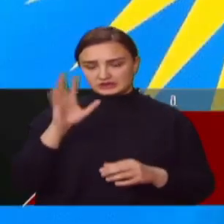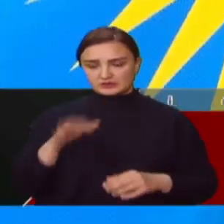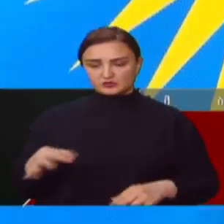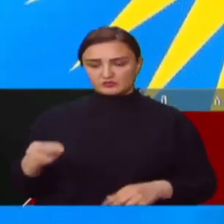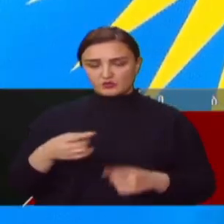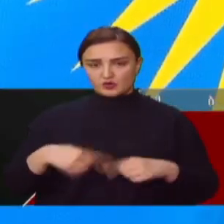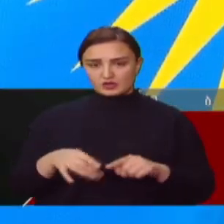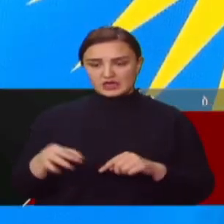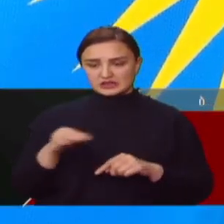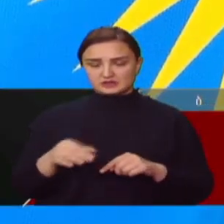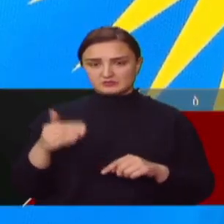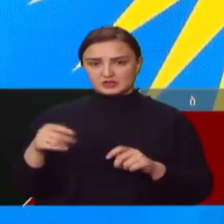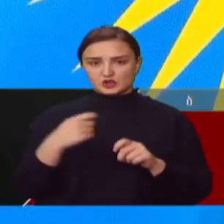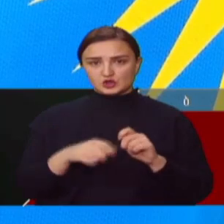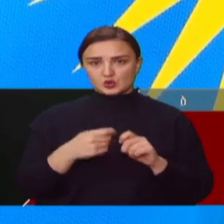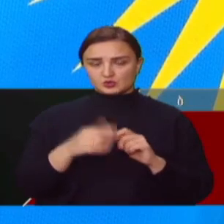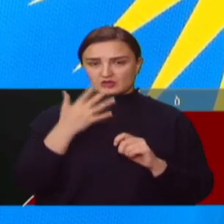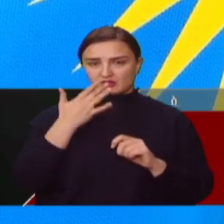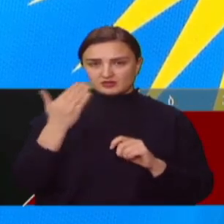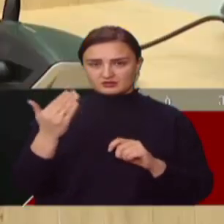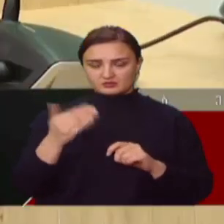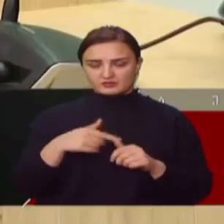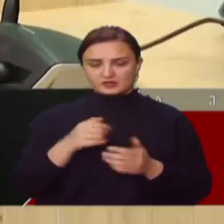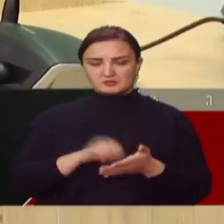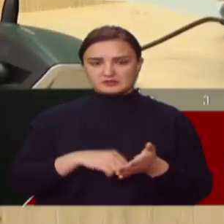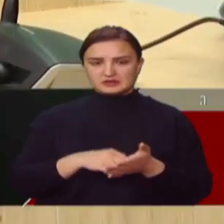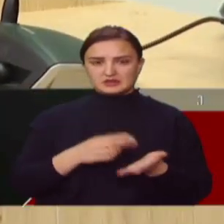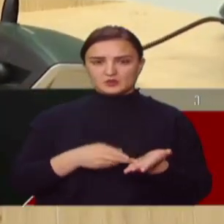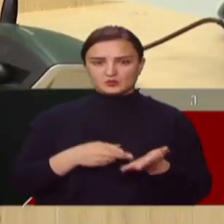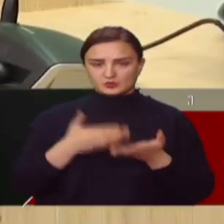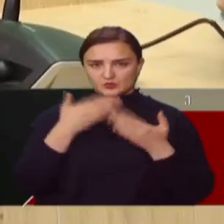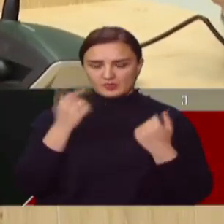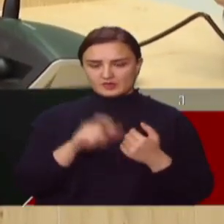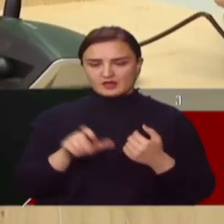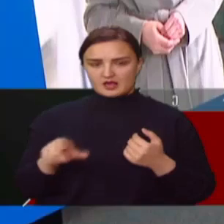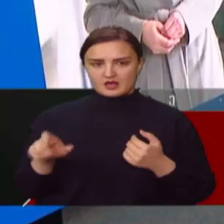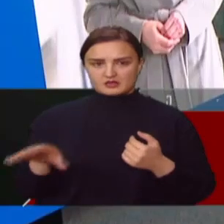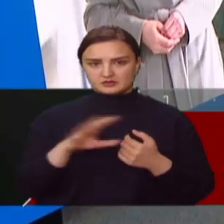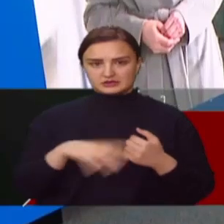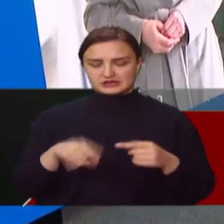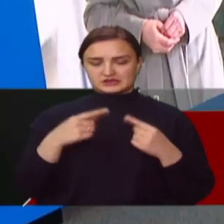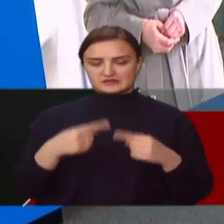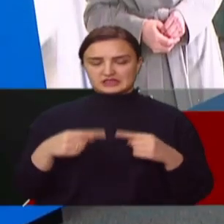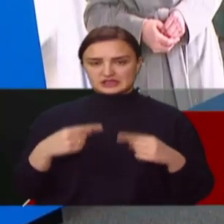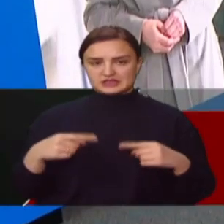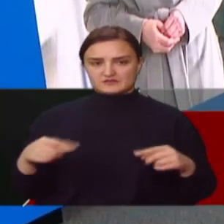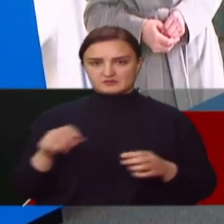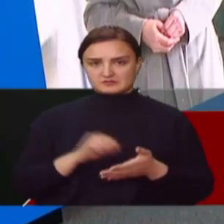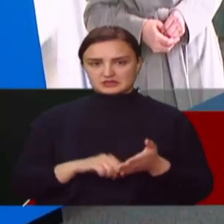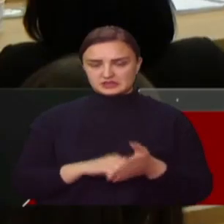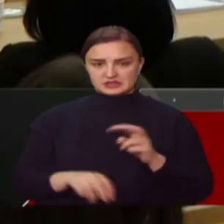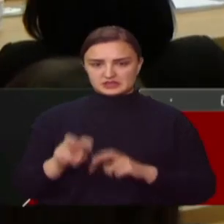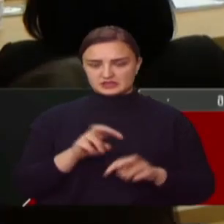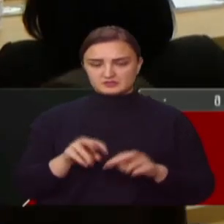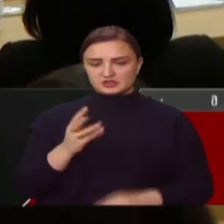da mat donor utsxvel aktorebs argumentebi arakt ris gamot sxavs ecidebian da svadasva sababsedzeben.